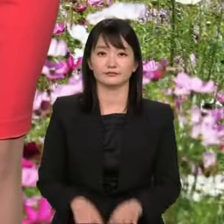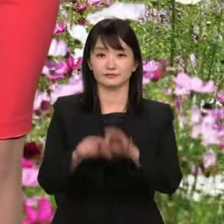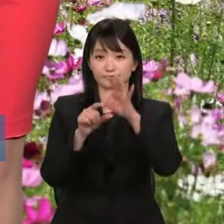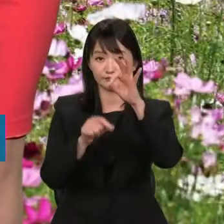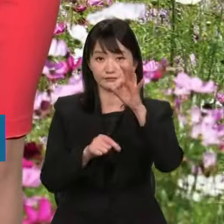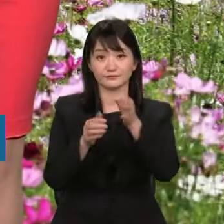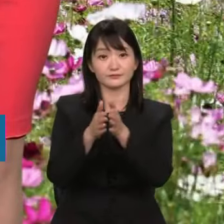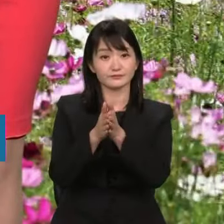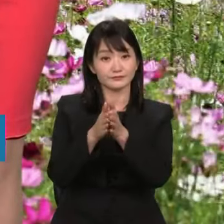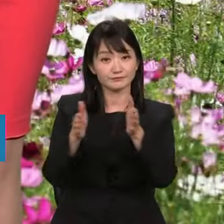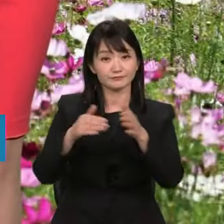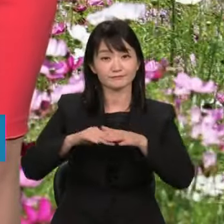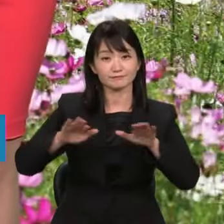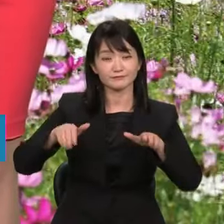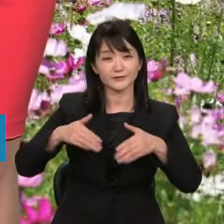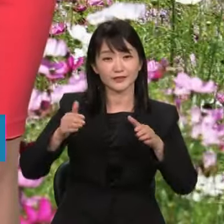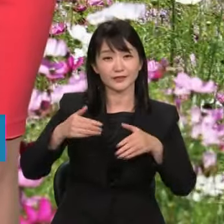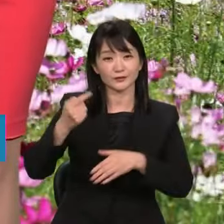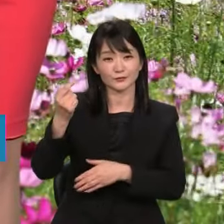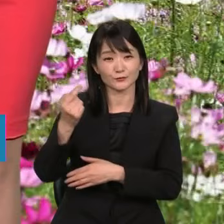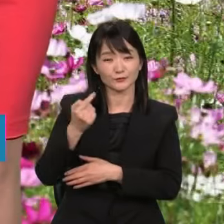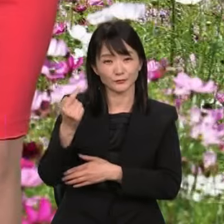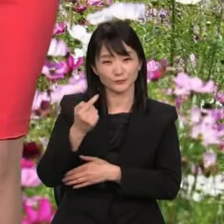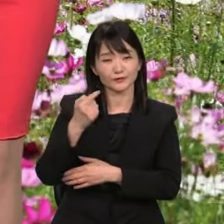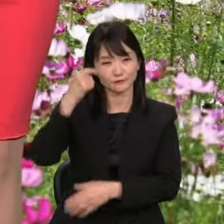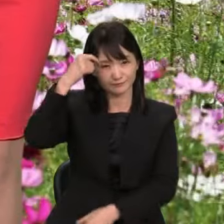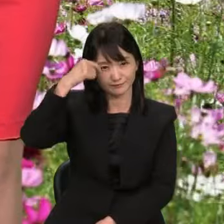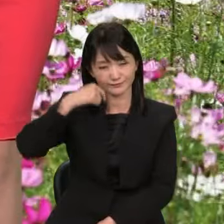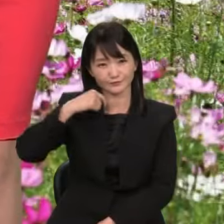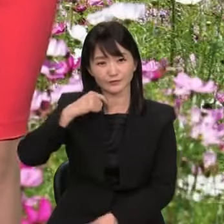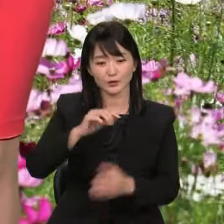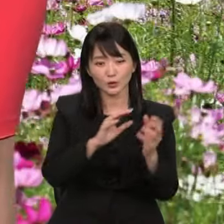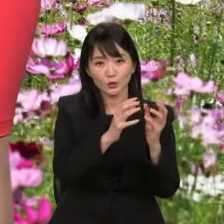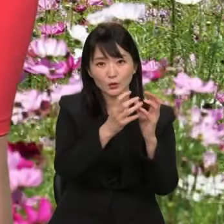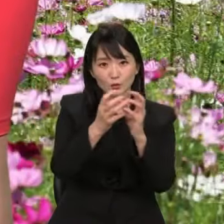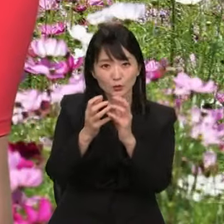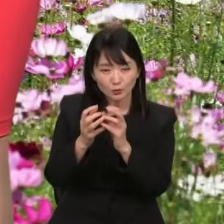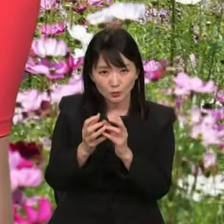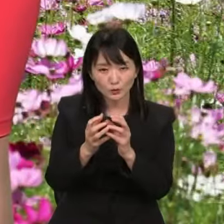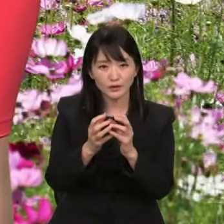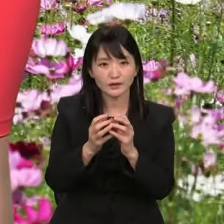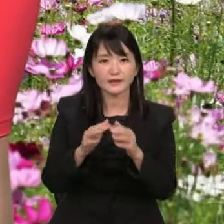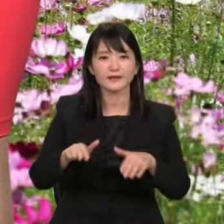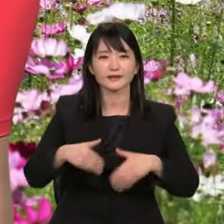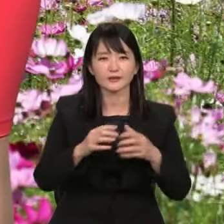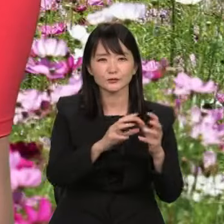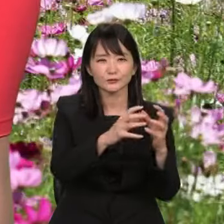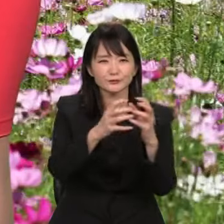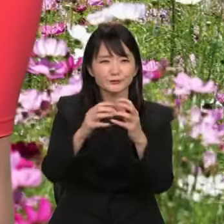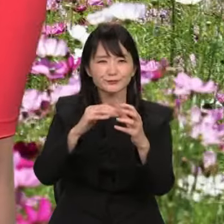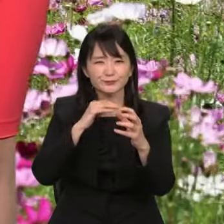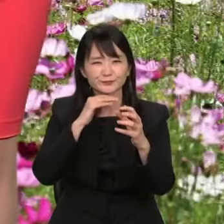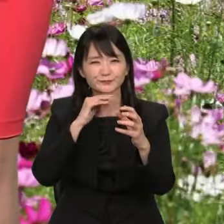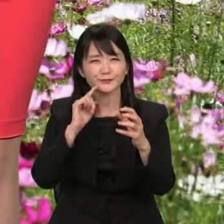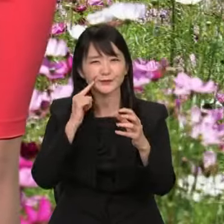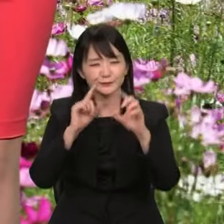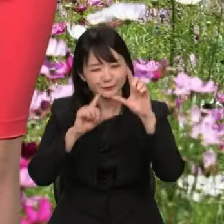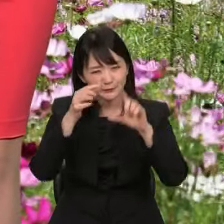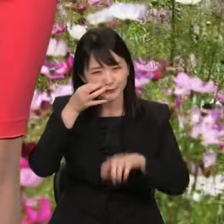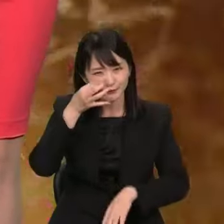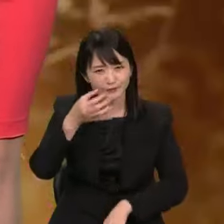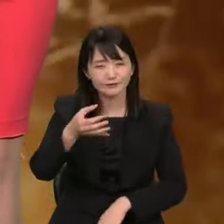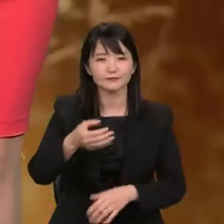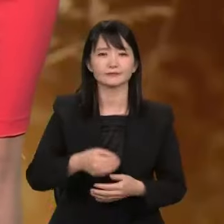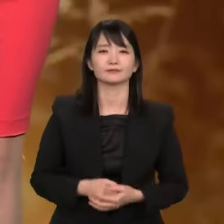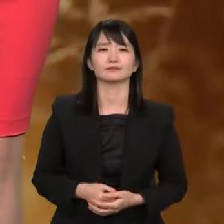10월에 접어들면서 가을이 나날이 깊어가고 있는데요. 코스모스를 비롯한 가을꽃들도 기다렸다는 듯이 고운 자태를 뽐내고